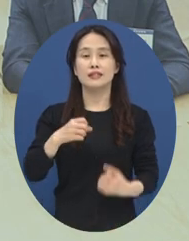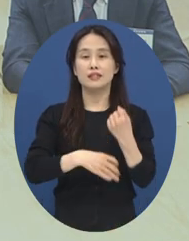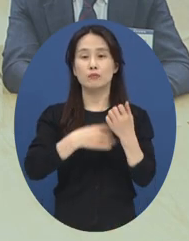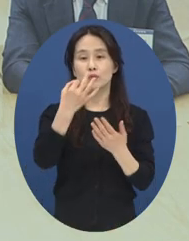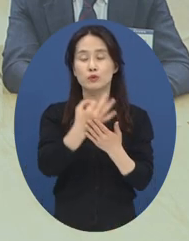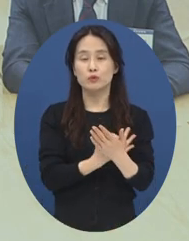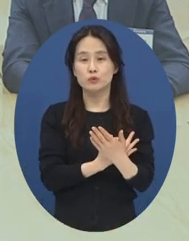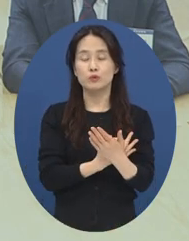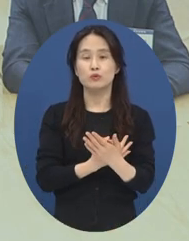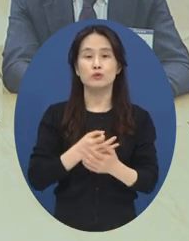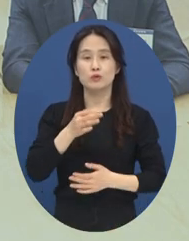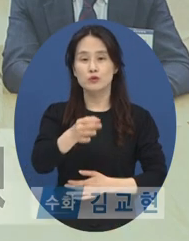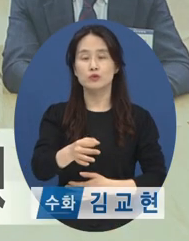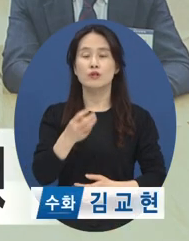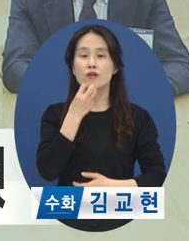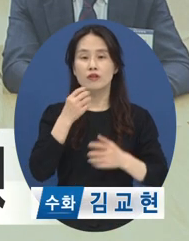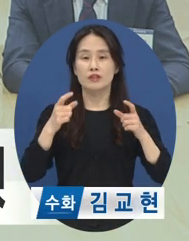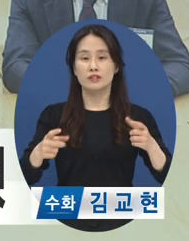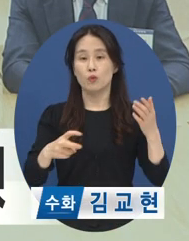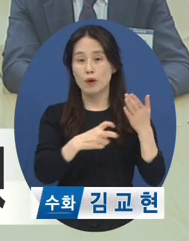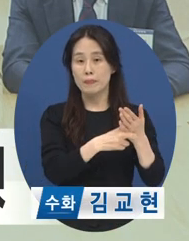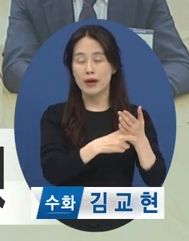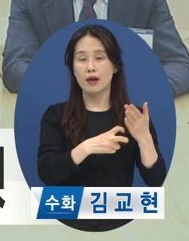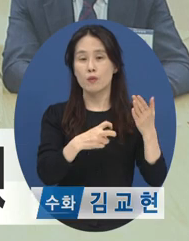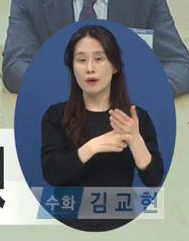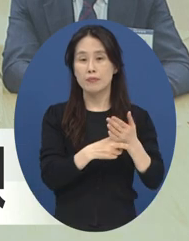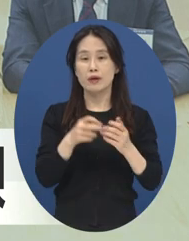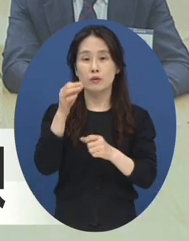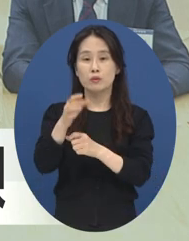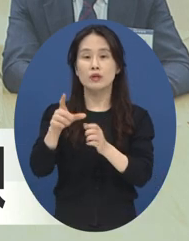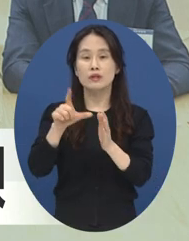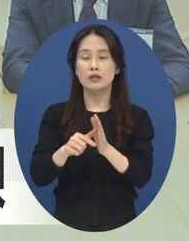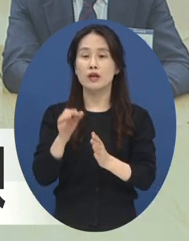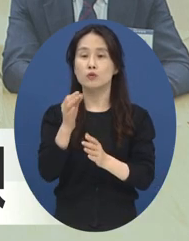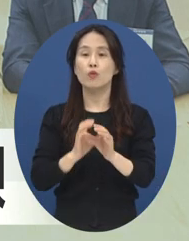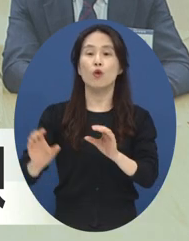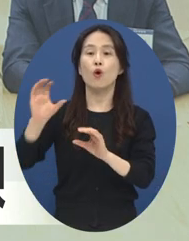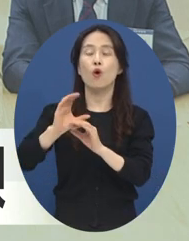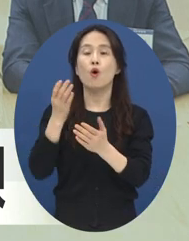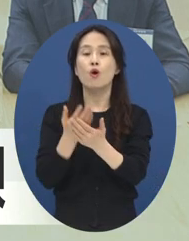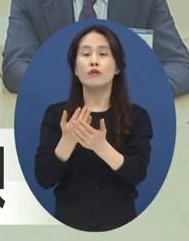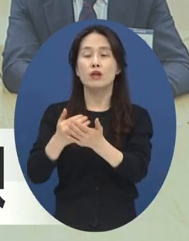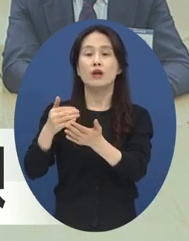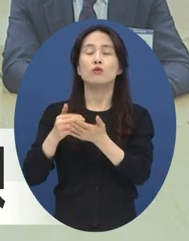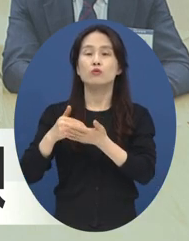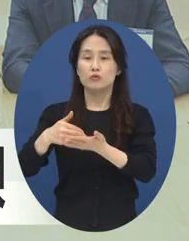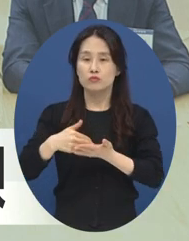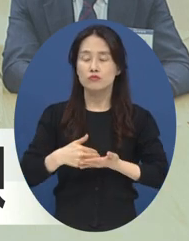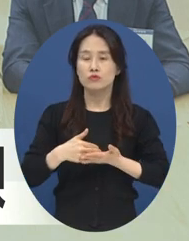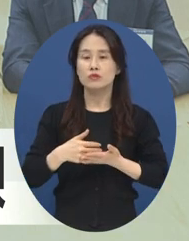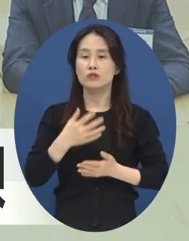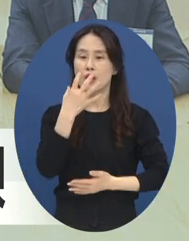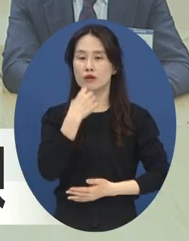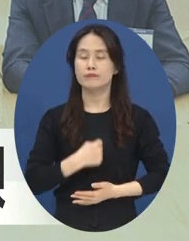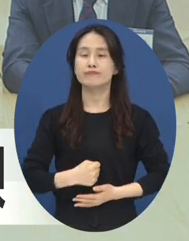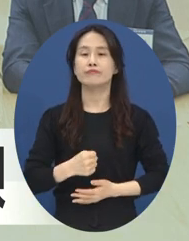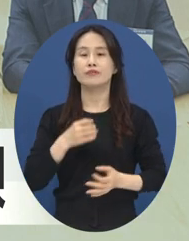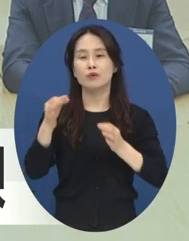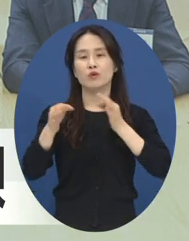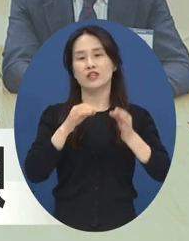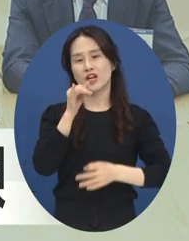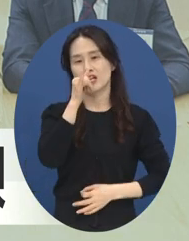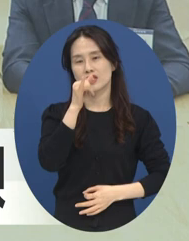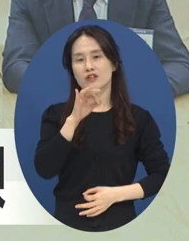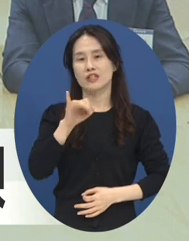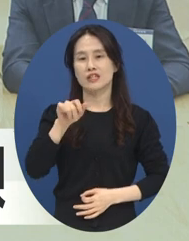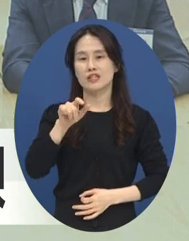재난기본소득으로 지급된 경기지역화폐. 이 지역화폐로 결제할 때 웃돈을 요구하는 등 부당이득을 챙긴 업소가 있다고 합니다.